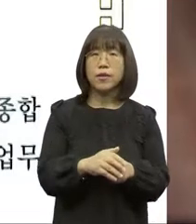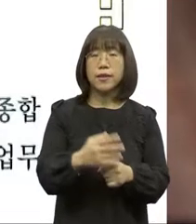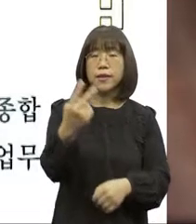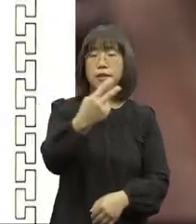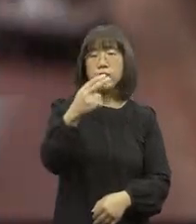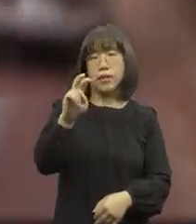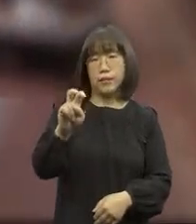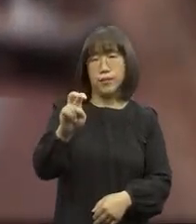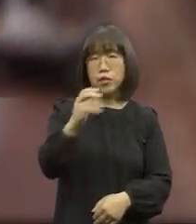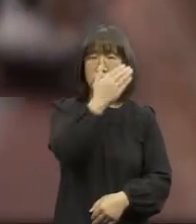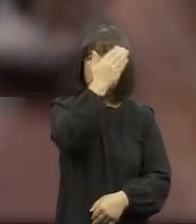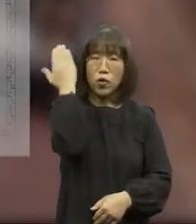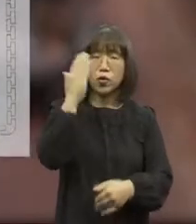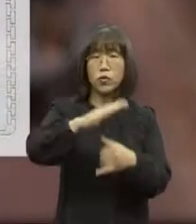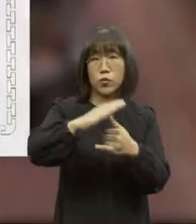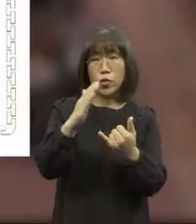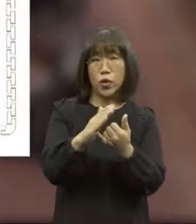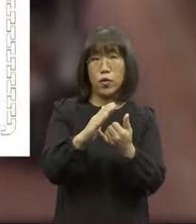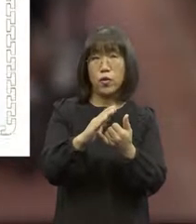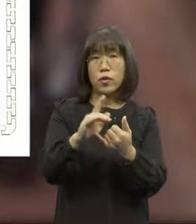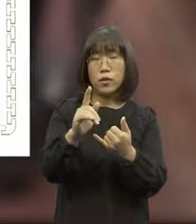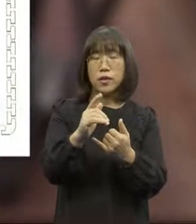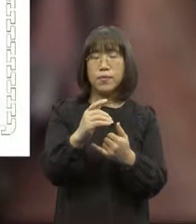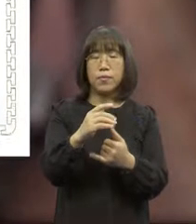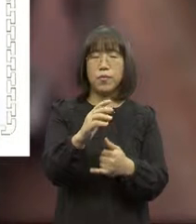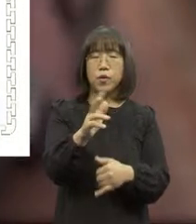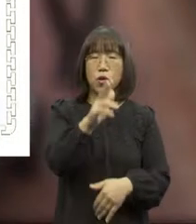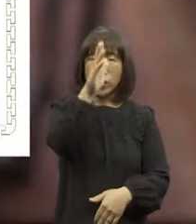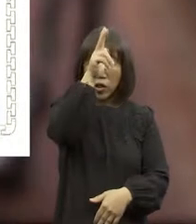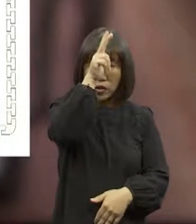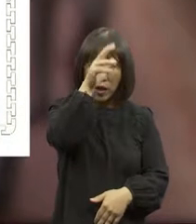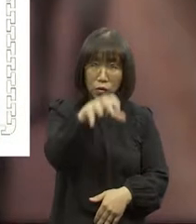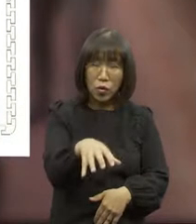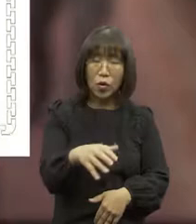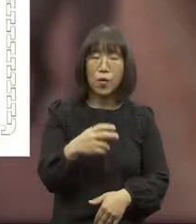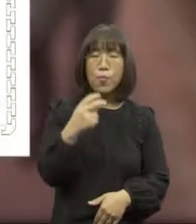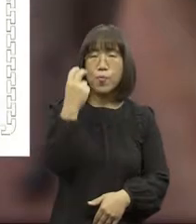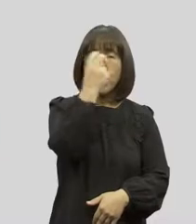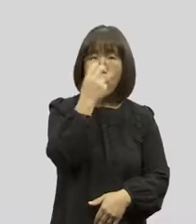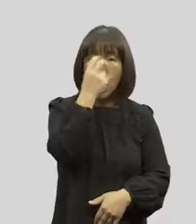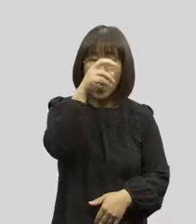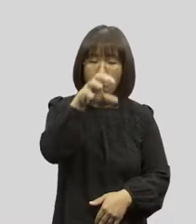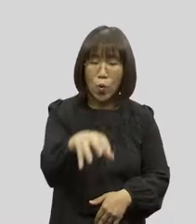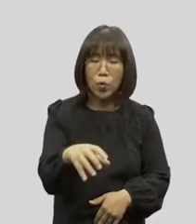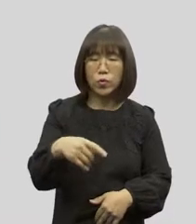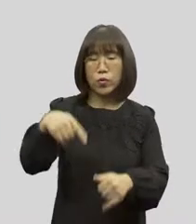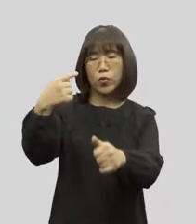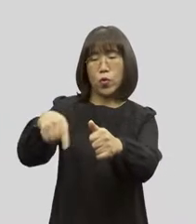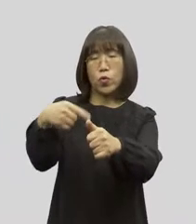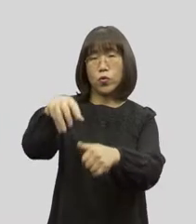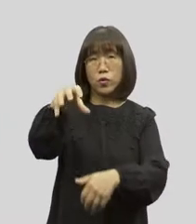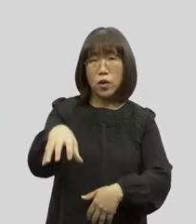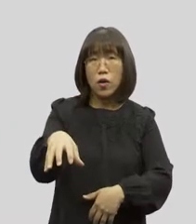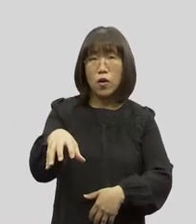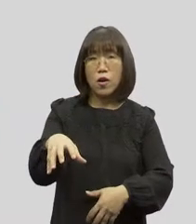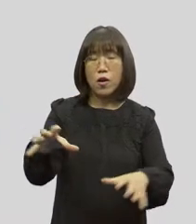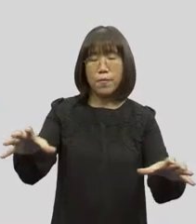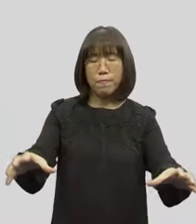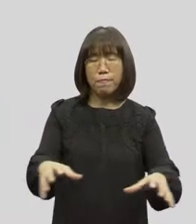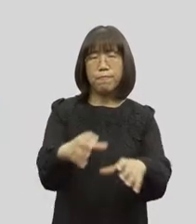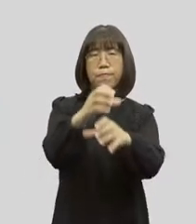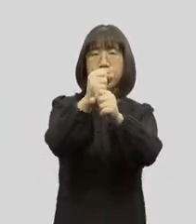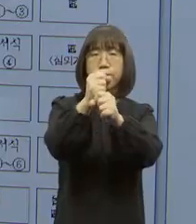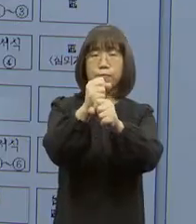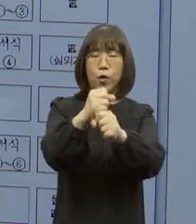2020년 강서구 청소년 안전망 선도 사업으로 경찰서 보호관찰소 교육청 등과 협업해